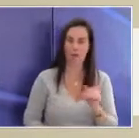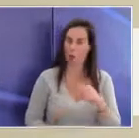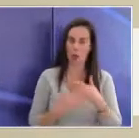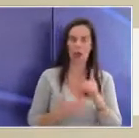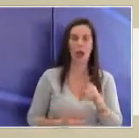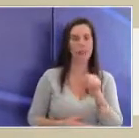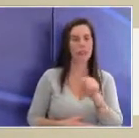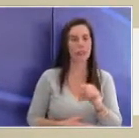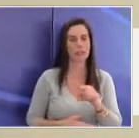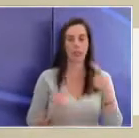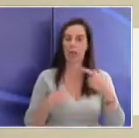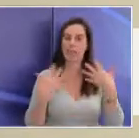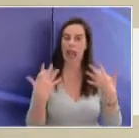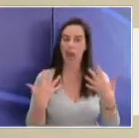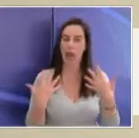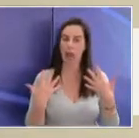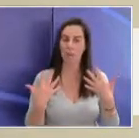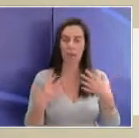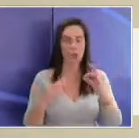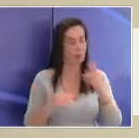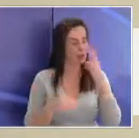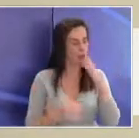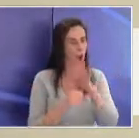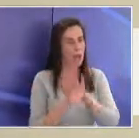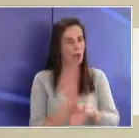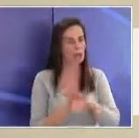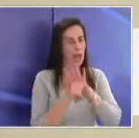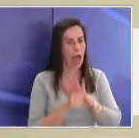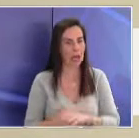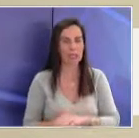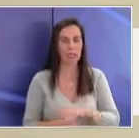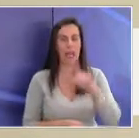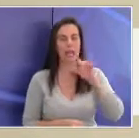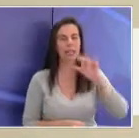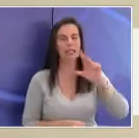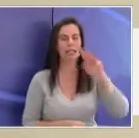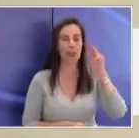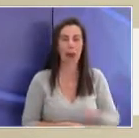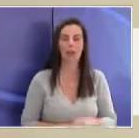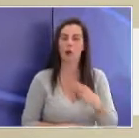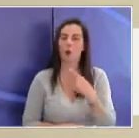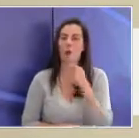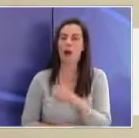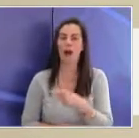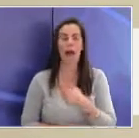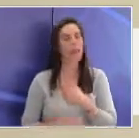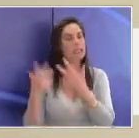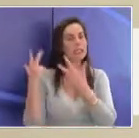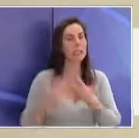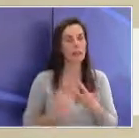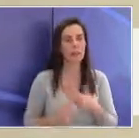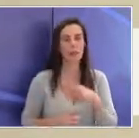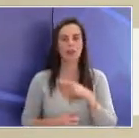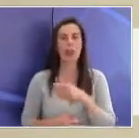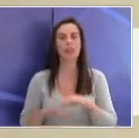נכון, אבל מדובר בעשרה ימים של מסע לחצים שלו על ליצמן. שהוא כל הזמן בעצם הוא אמר לו, אני ציפיתי